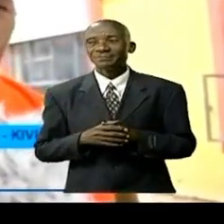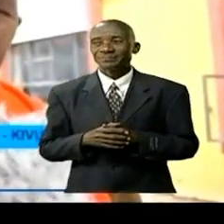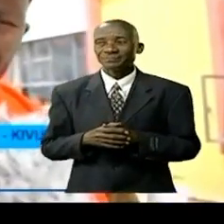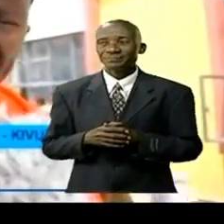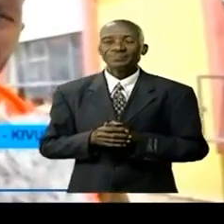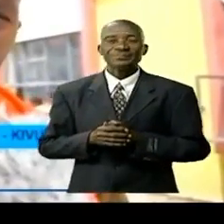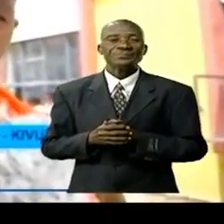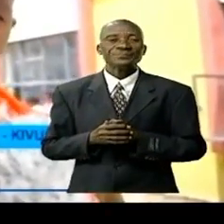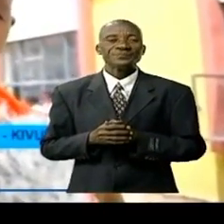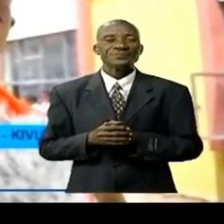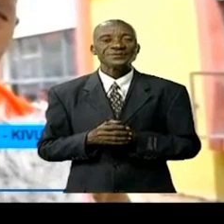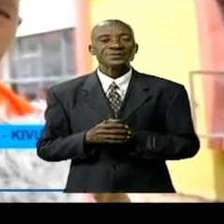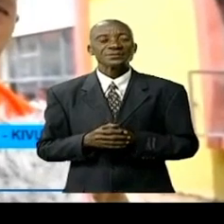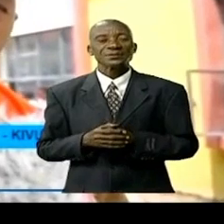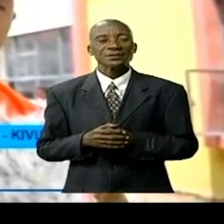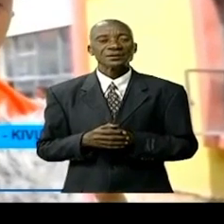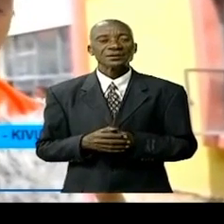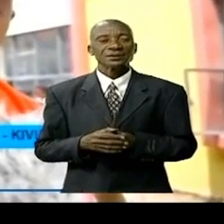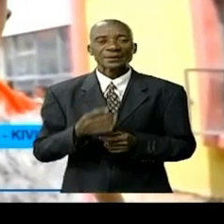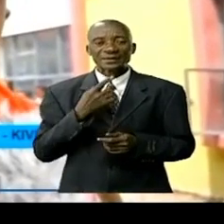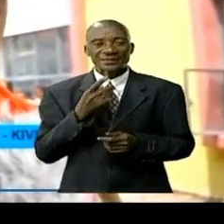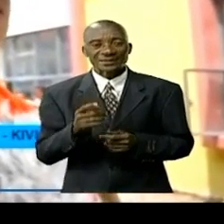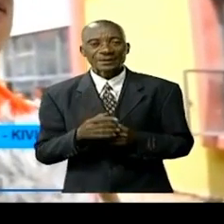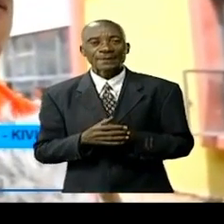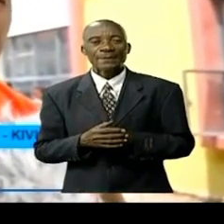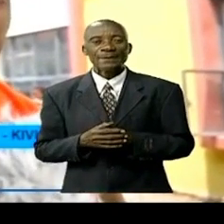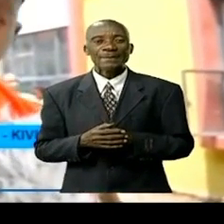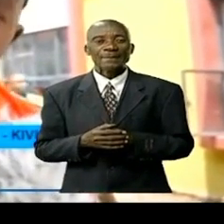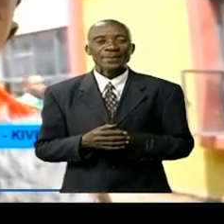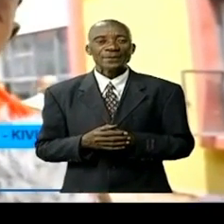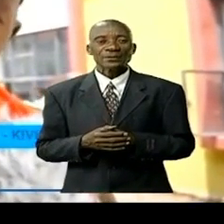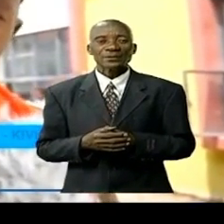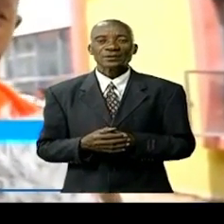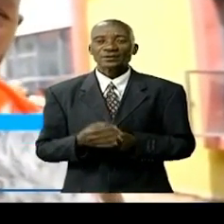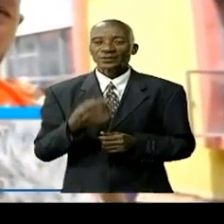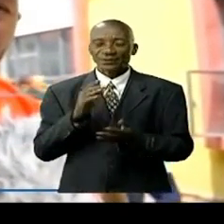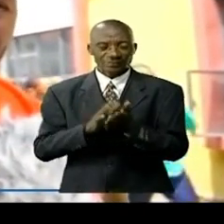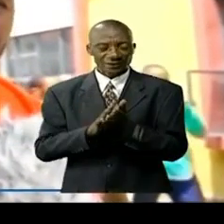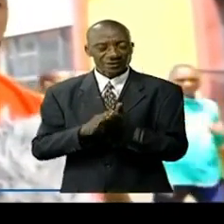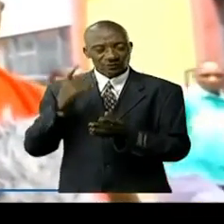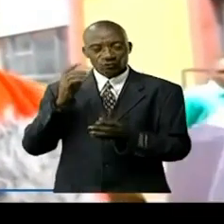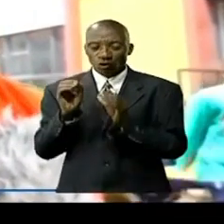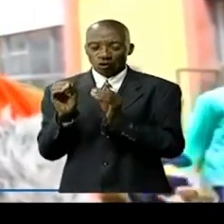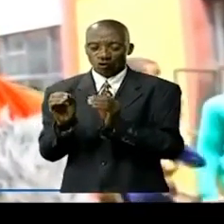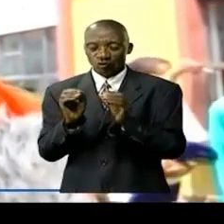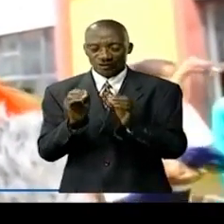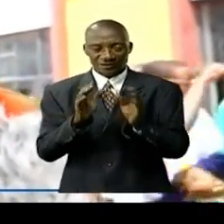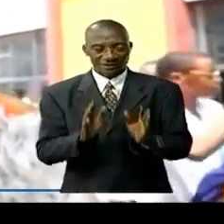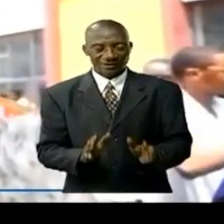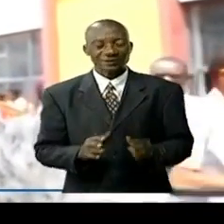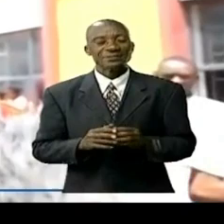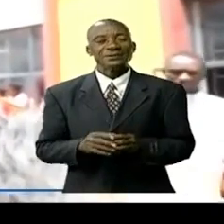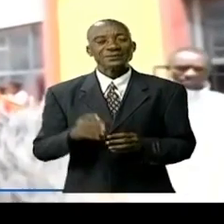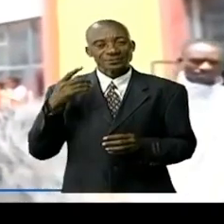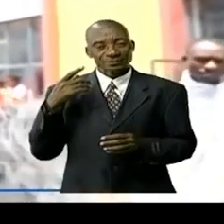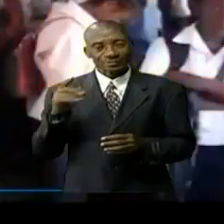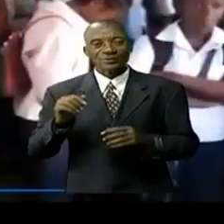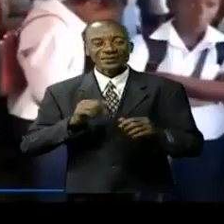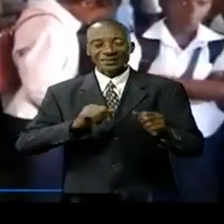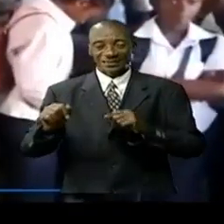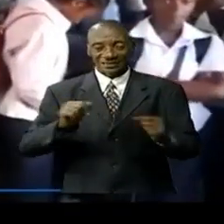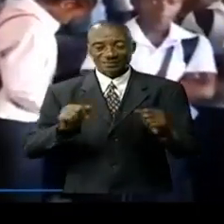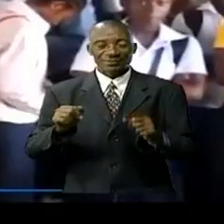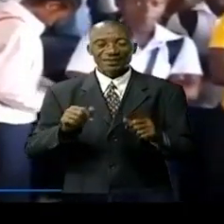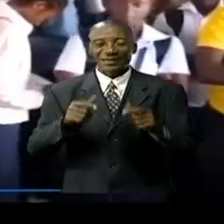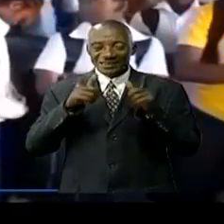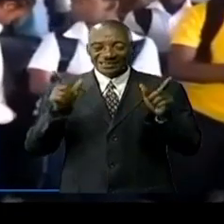pour les encadreurs, pour les organisateurs de rencontrer les candidats qui vont participer à ce concours